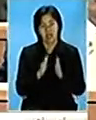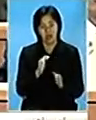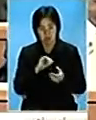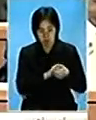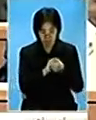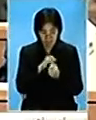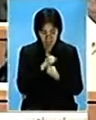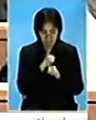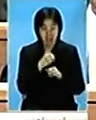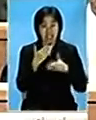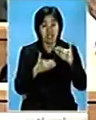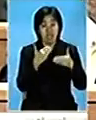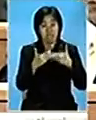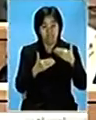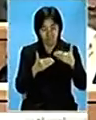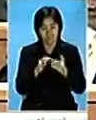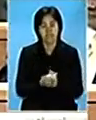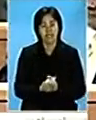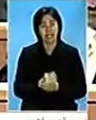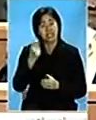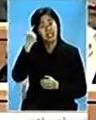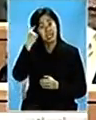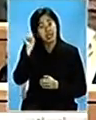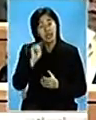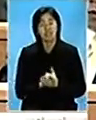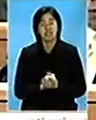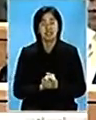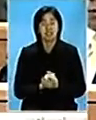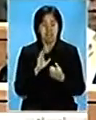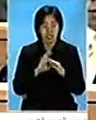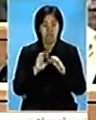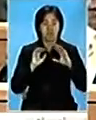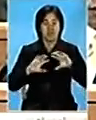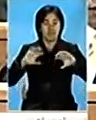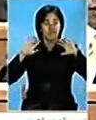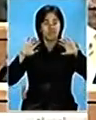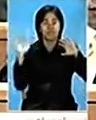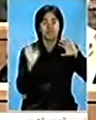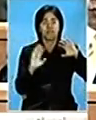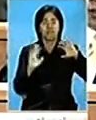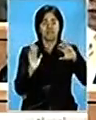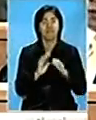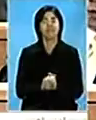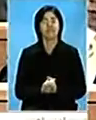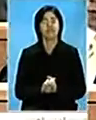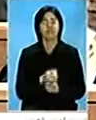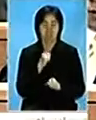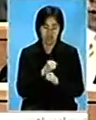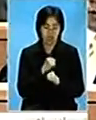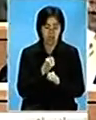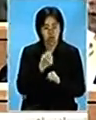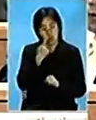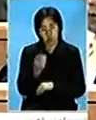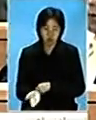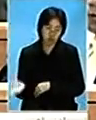กิจกรรมในการทำงานนี้ไม่ใช่เป็นเรื่องที่ท่านไปอยู่แค่เพียงระบบราชการหรือไปอยู่เพื่อเพียงที่จะทำงานประจ